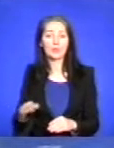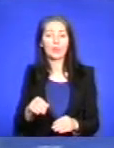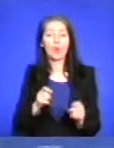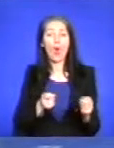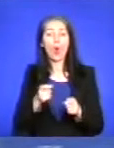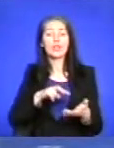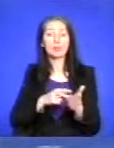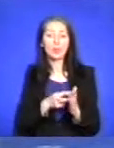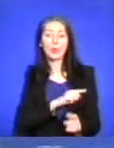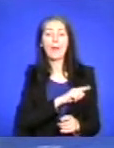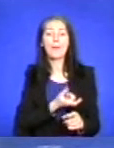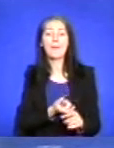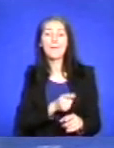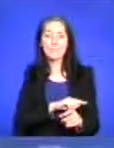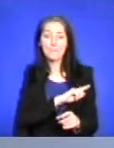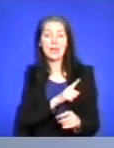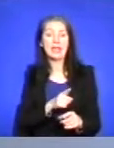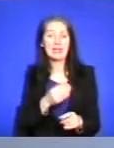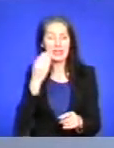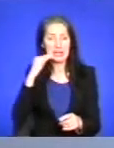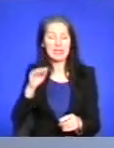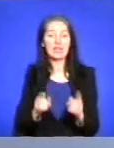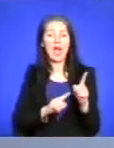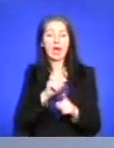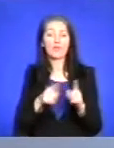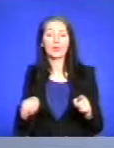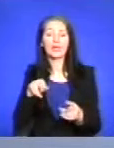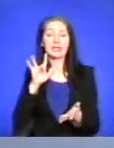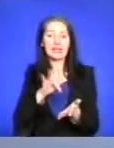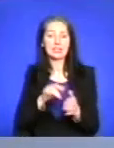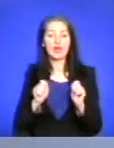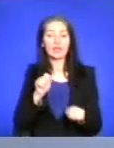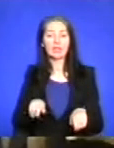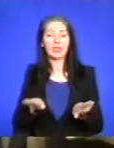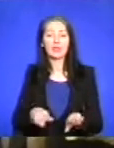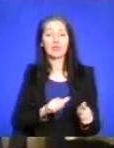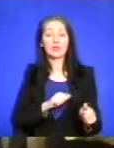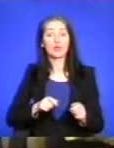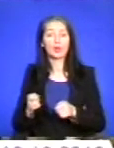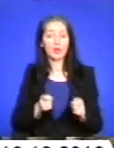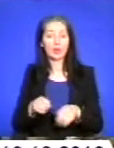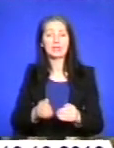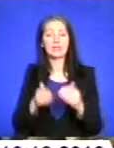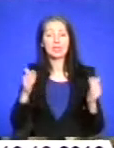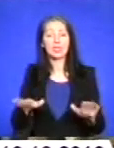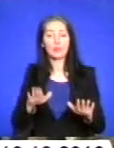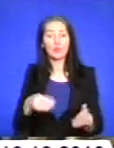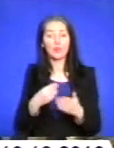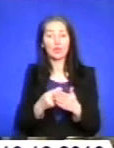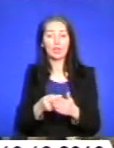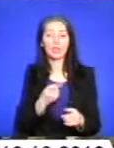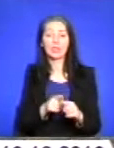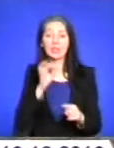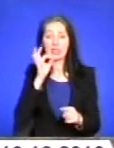Уряд планує підсилити реформу з децентралізації влади та місцевого самоврядування та збільшити місцеві бюджети. Про це заявив